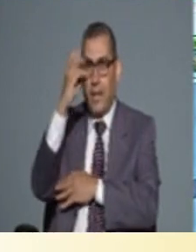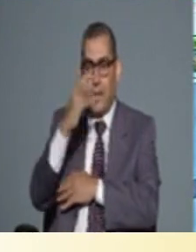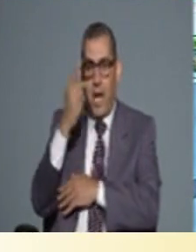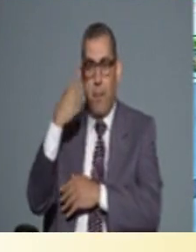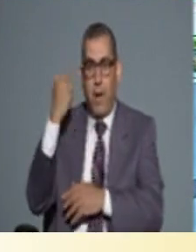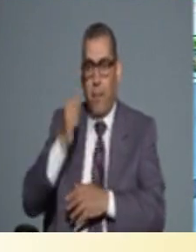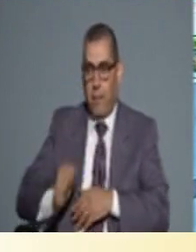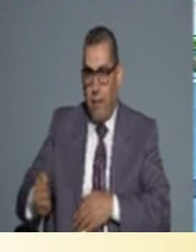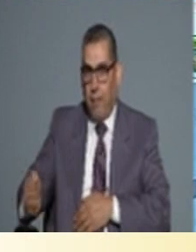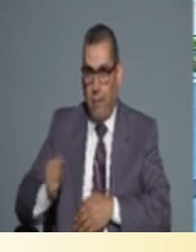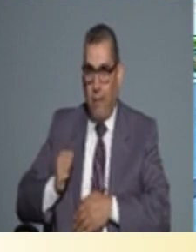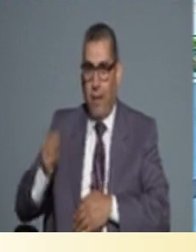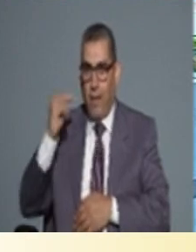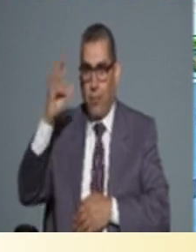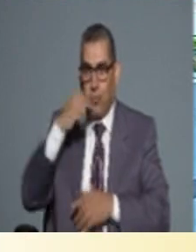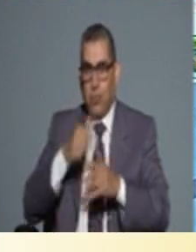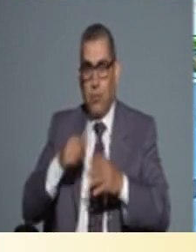2014 حاجه يعني